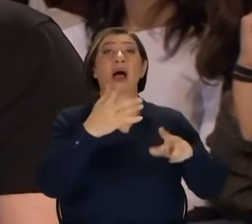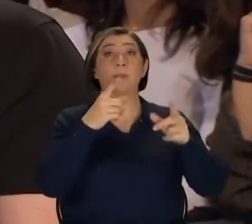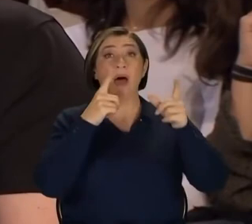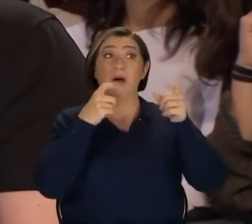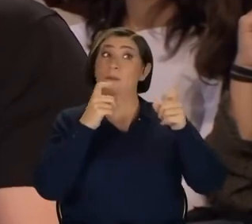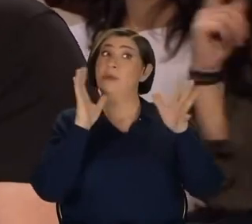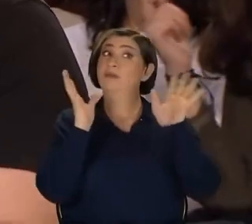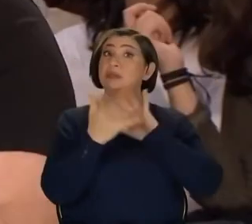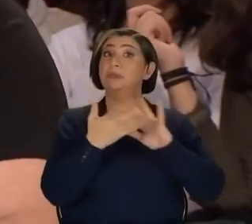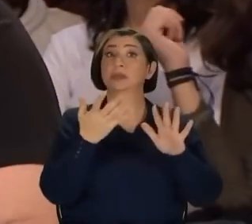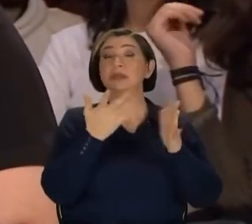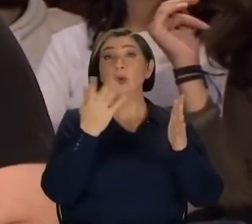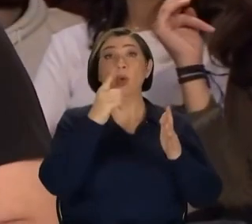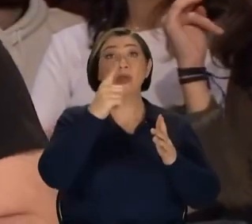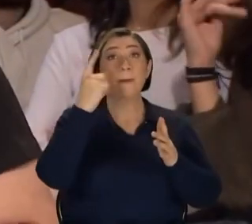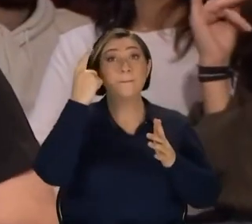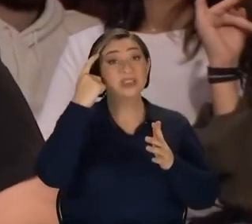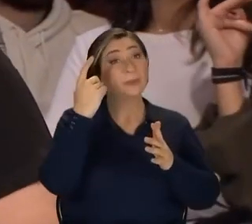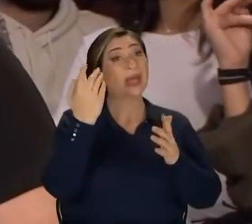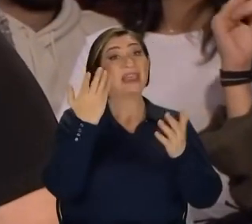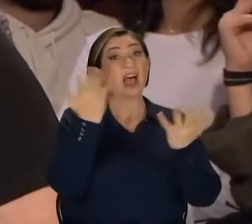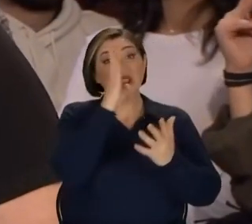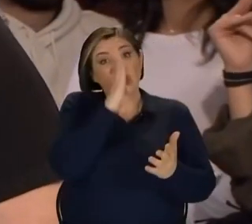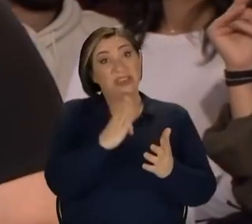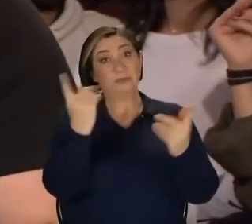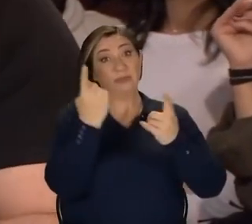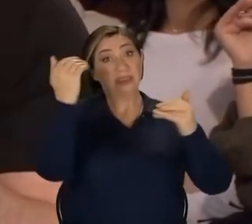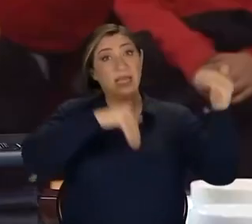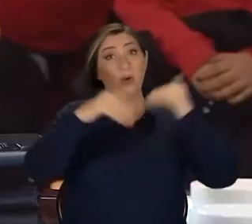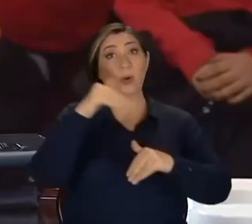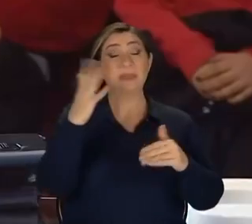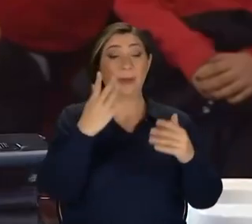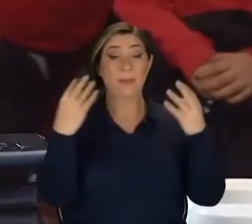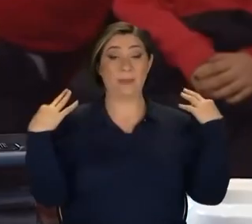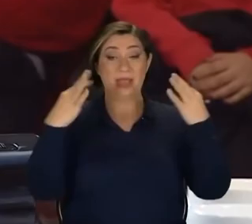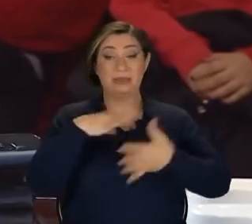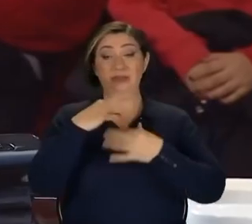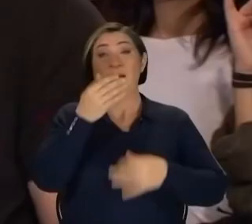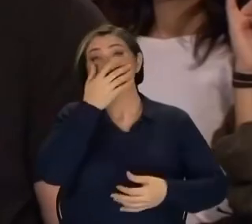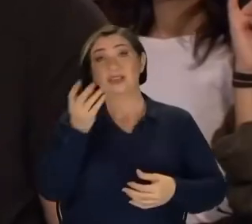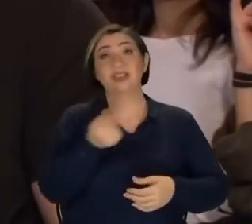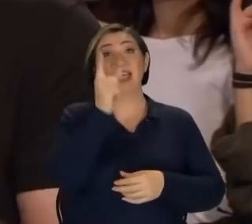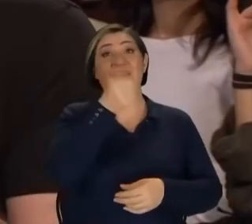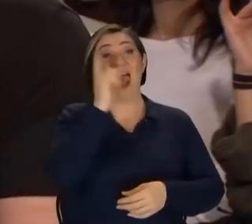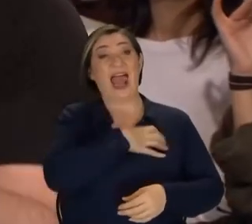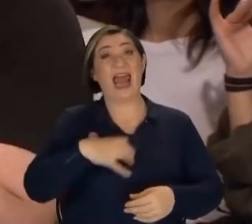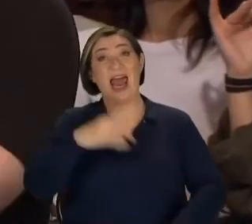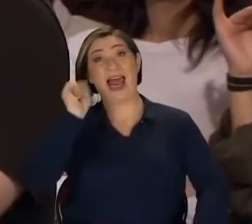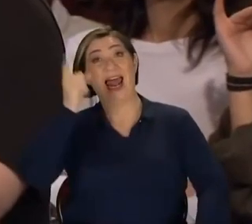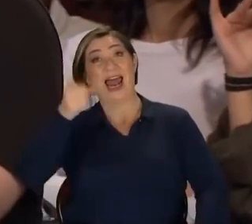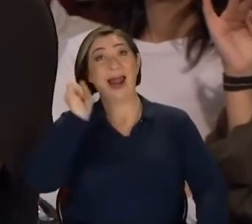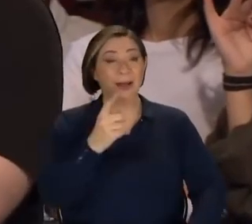Mevsimi. Niye? Çünkü orada başına daha ciddi şeyler geçiyor. Bir tanesinde bir pelerinli bir adam beni kaçırıyor ve senin ananla falan filan